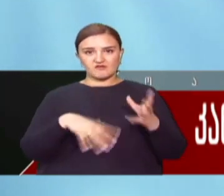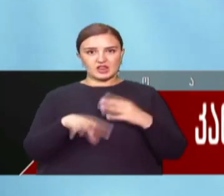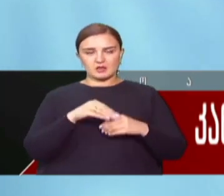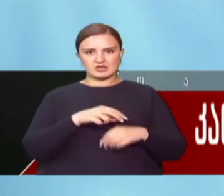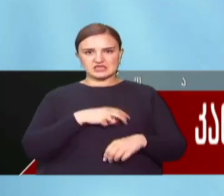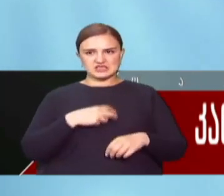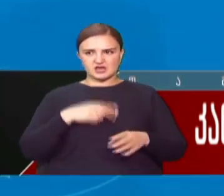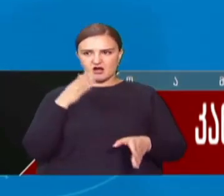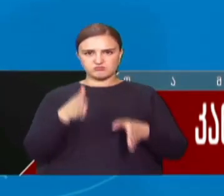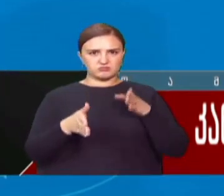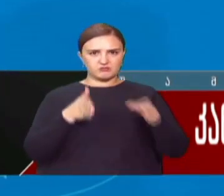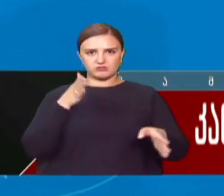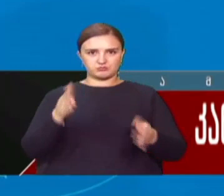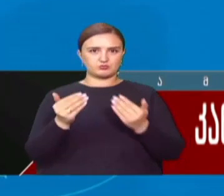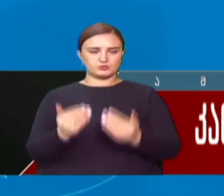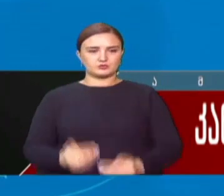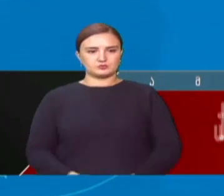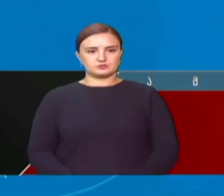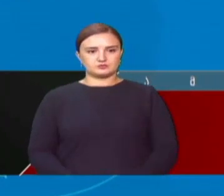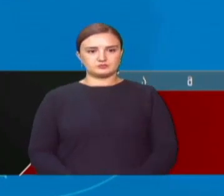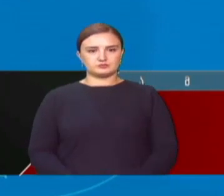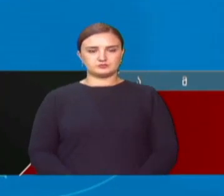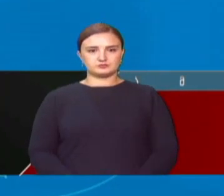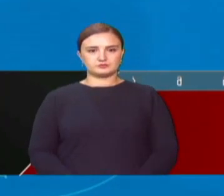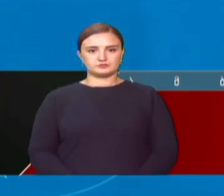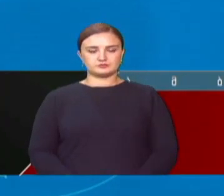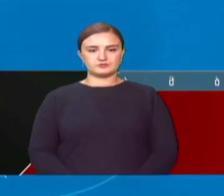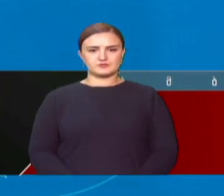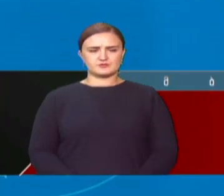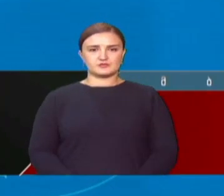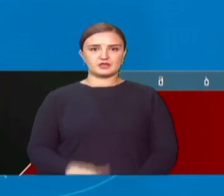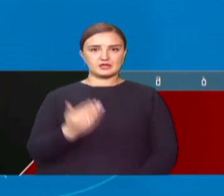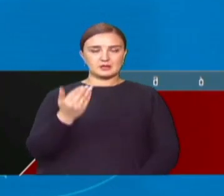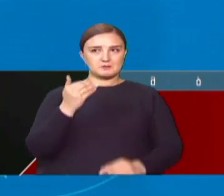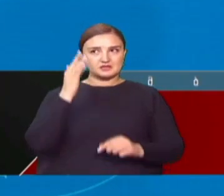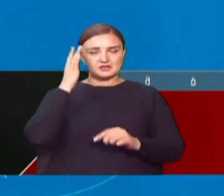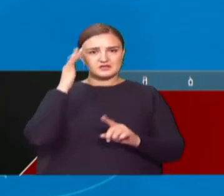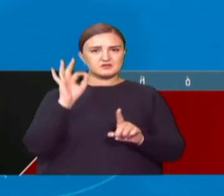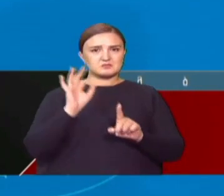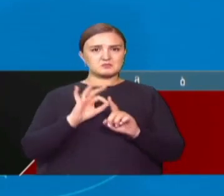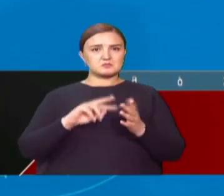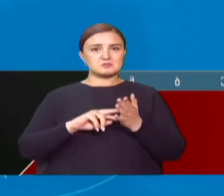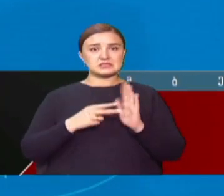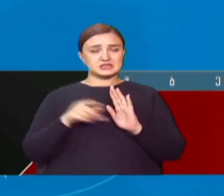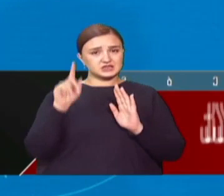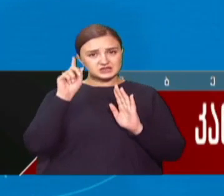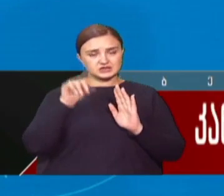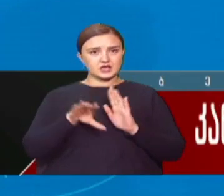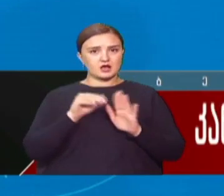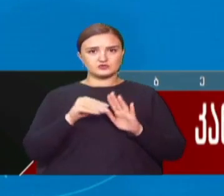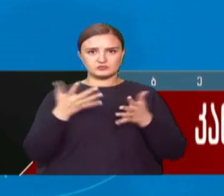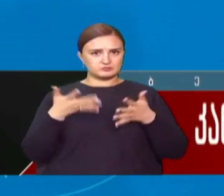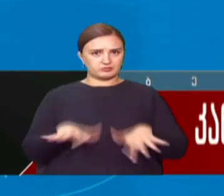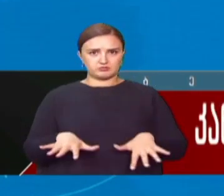bismeie provocația, zia, tam sluim. Es bune, brivi, inzale, bist. Nepsi ședis, romotec romelic arceu nepsiarien,